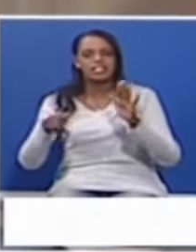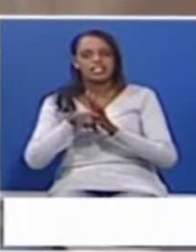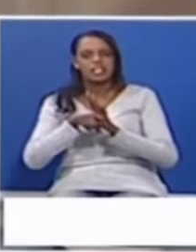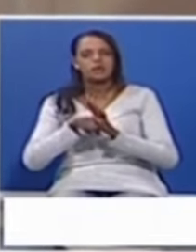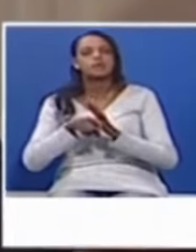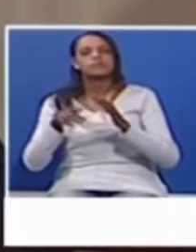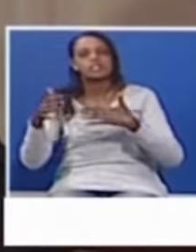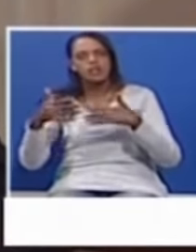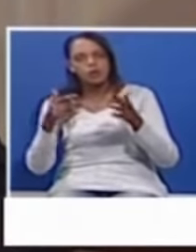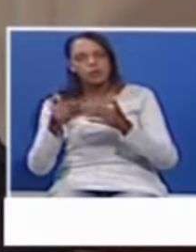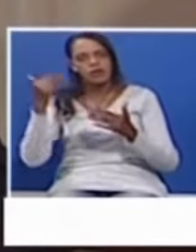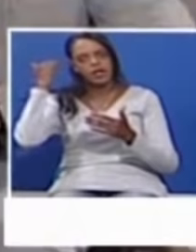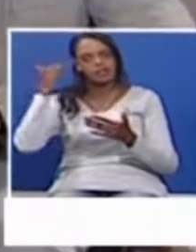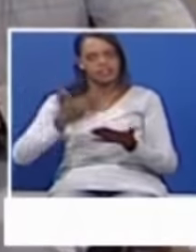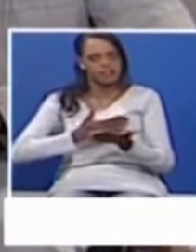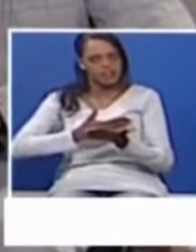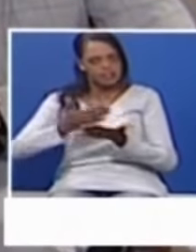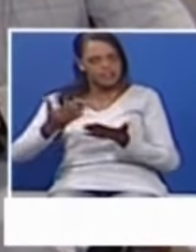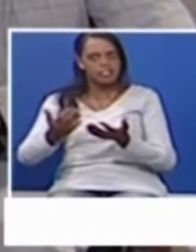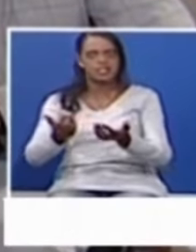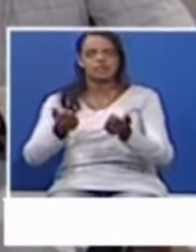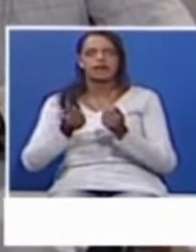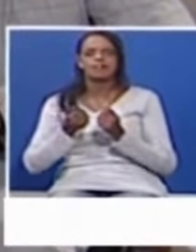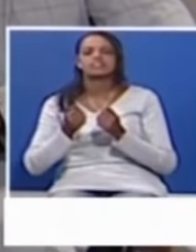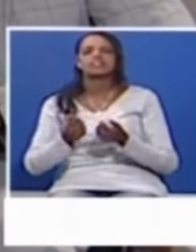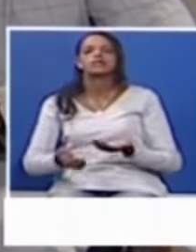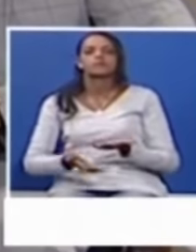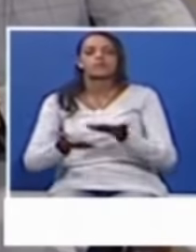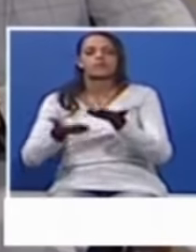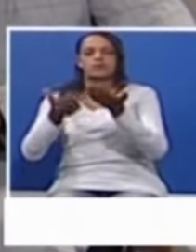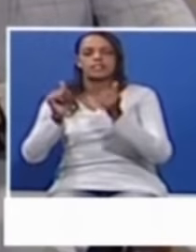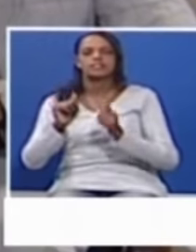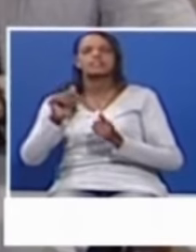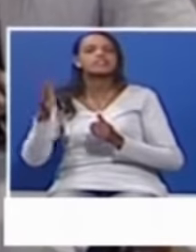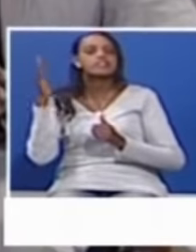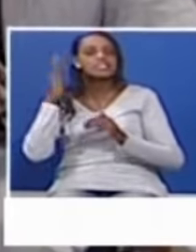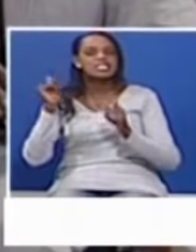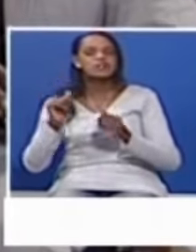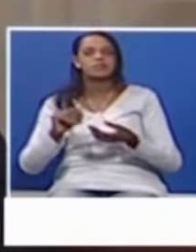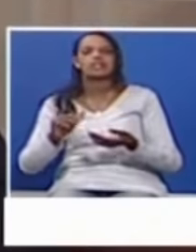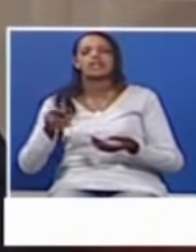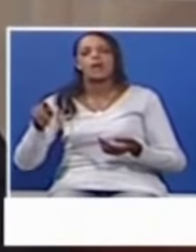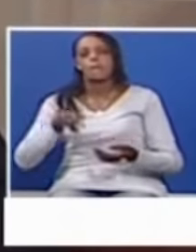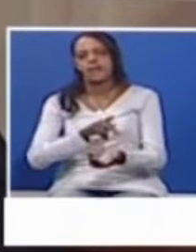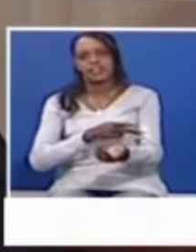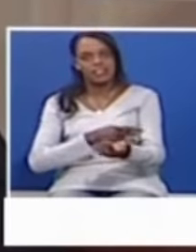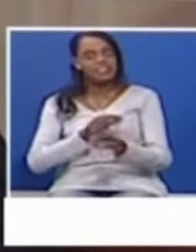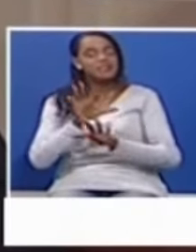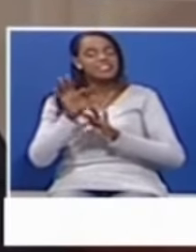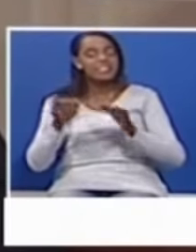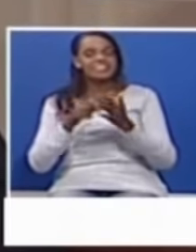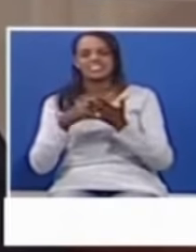مستقبر اللون ني إيرترا كتسالي جهون محاز بمتوبة عنايتي أبت أوان تزنبرة من محدار أمريكا كبتحس لزي